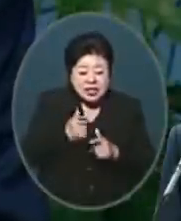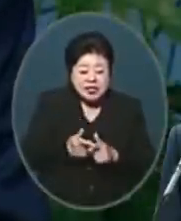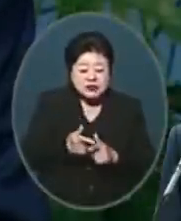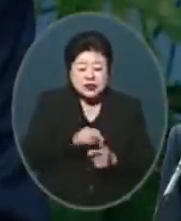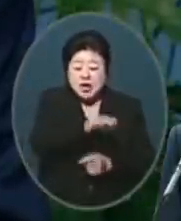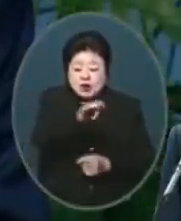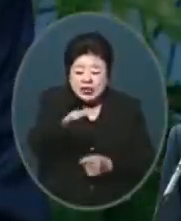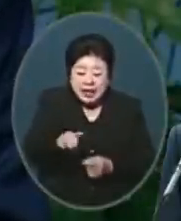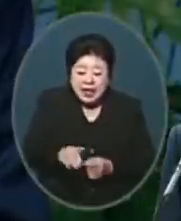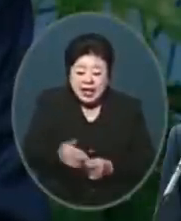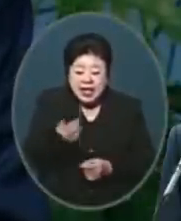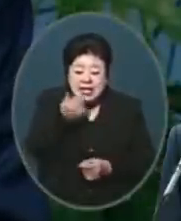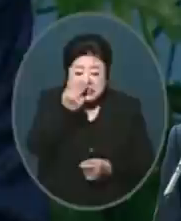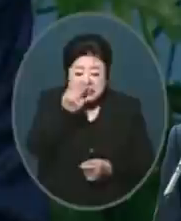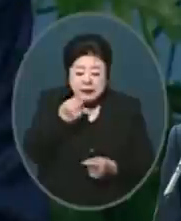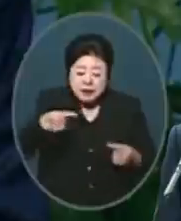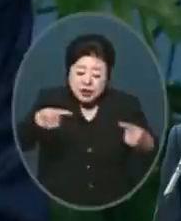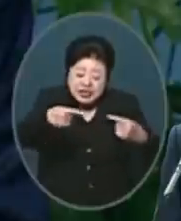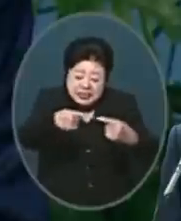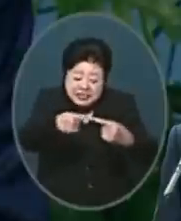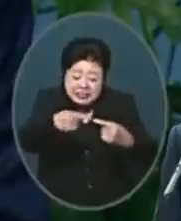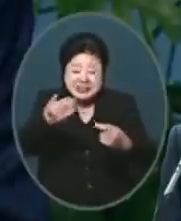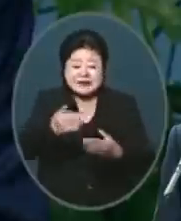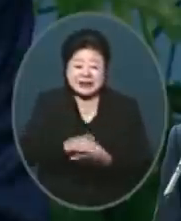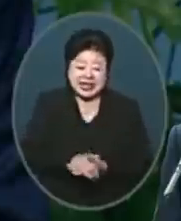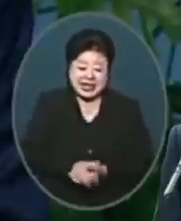예수님과 우리가 생명의 일체가 되어 있습니다.